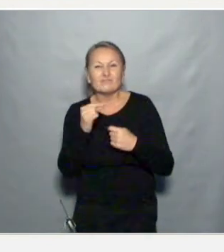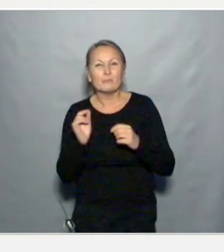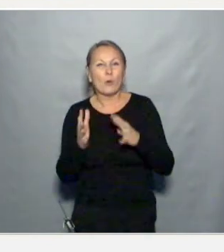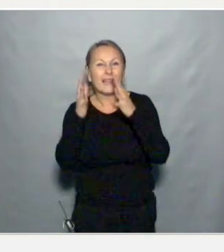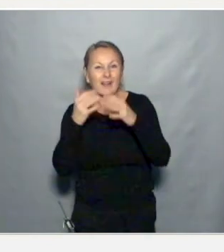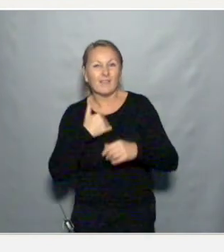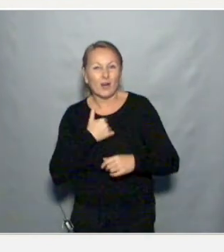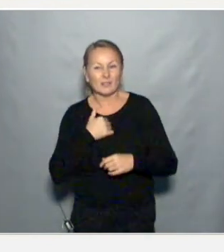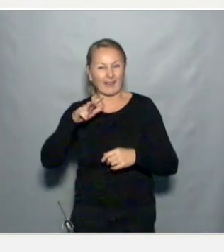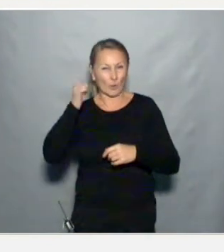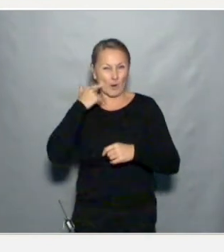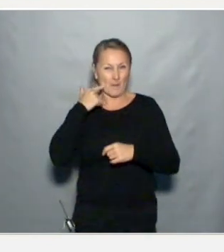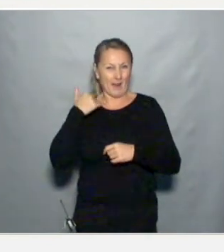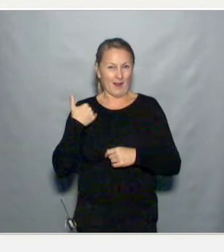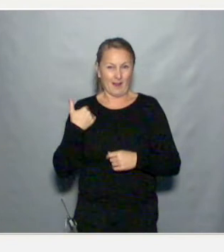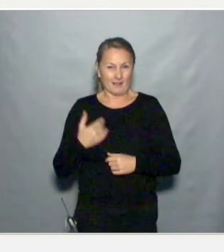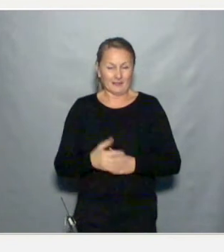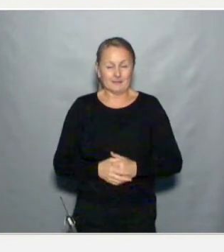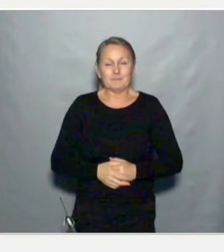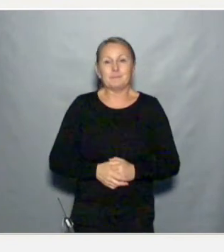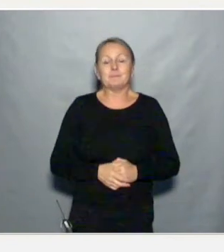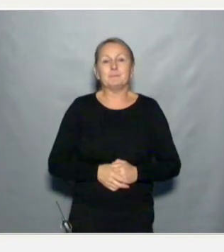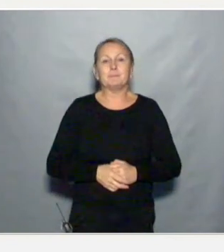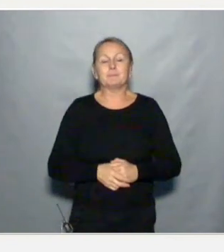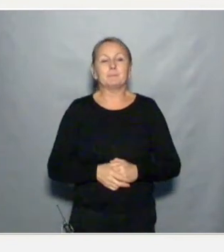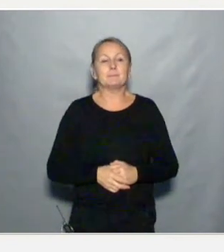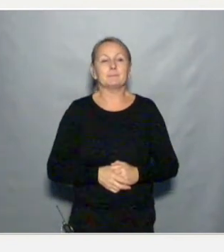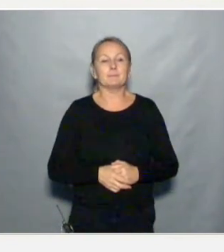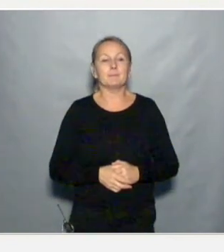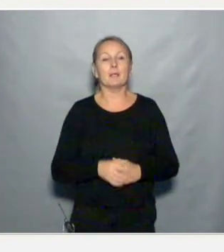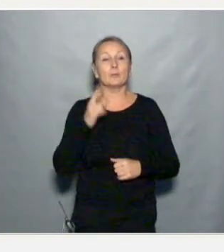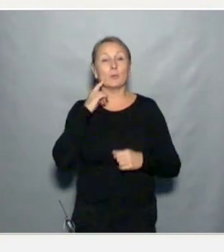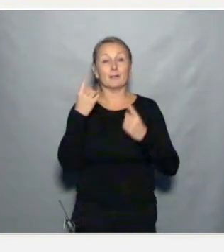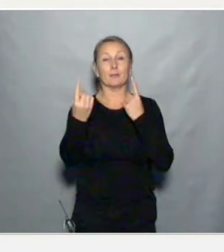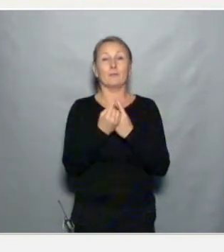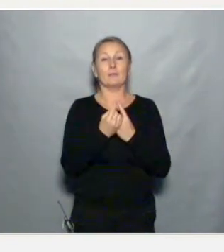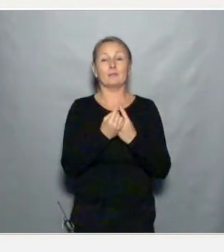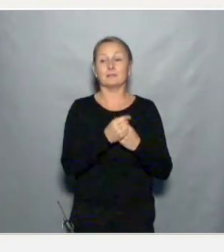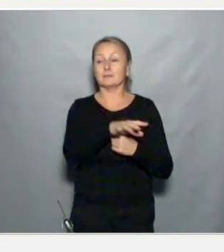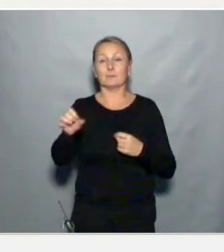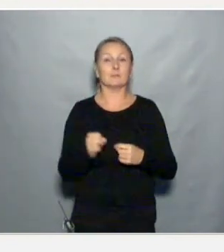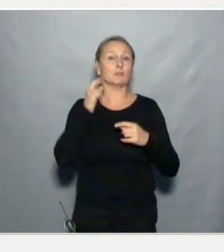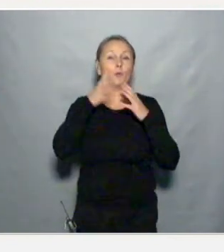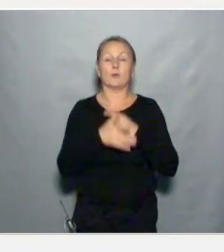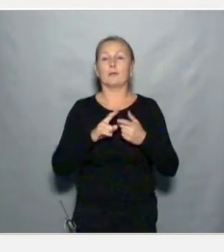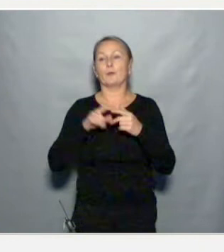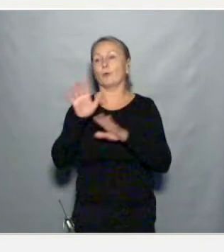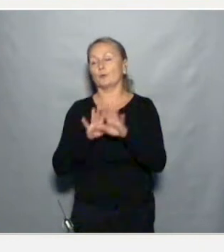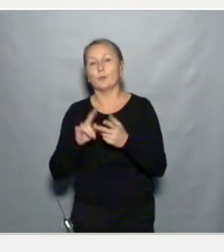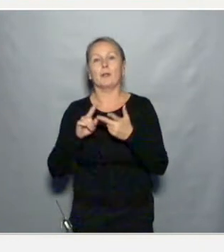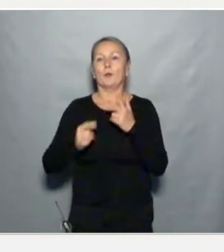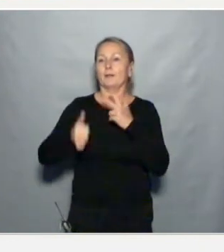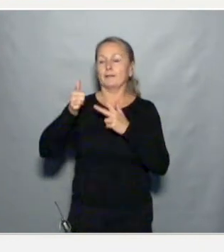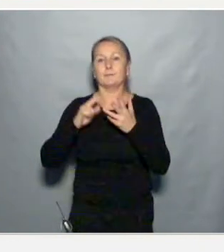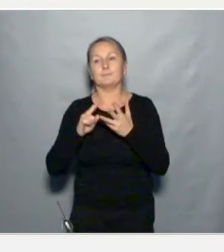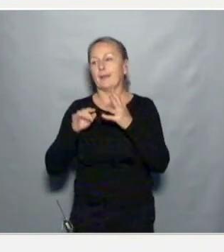gammal. Jag tror att jag träffat samtliga psykologer, terapeuter, kuratorer, rektorer och biträdande